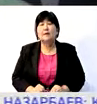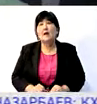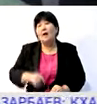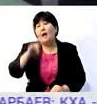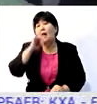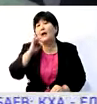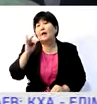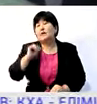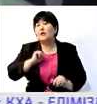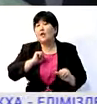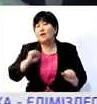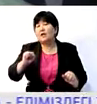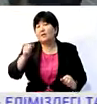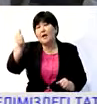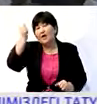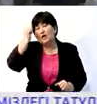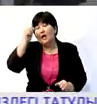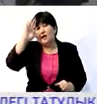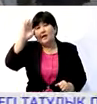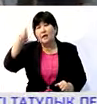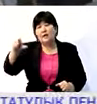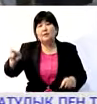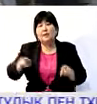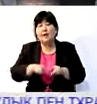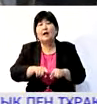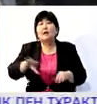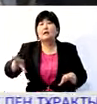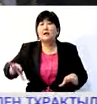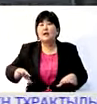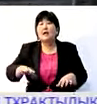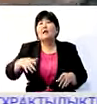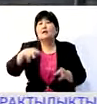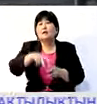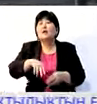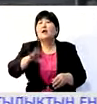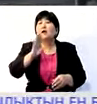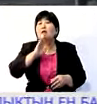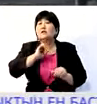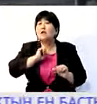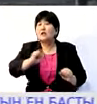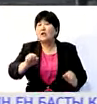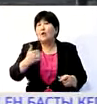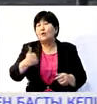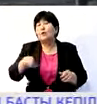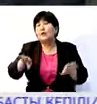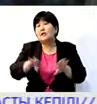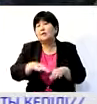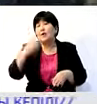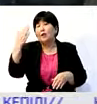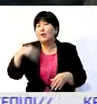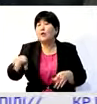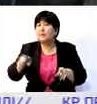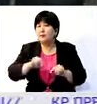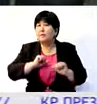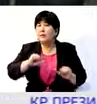Қазақ тарихында ерлігімен ел жадында қалып, ер азаматтармен қатар атқа қонған қайсар қыздар жетерлік. Олардың бүгінгі ізбасарларының бойынан да